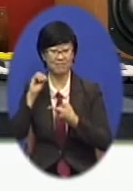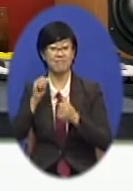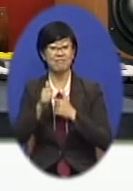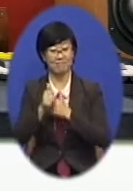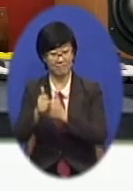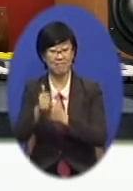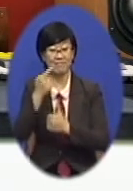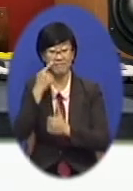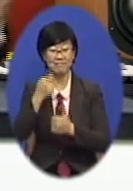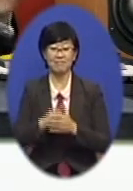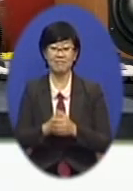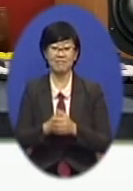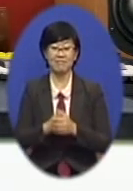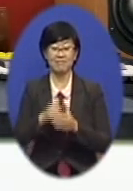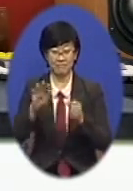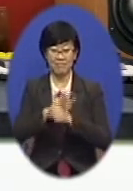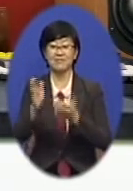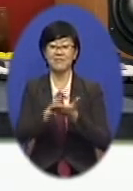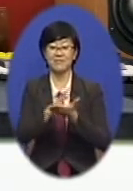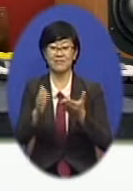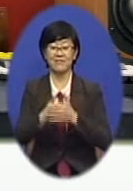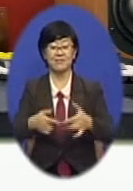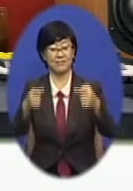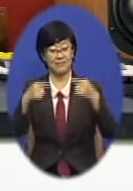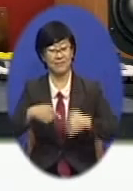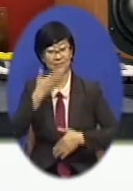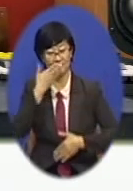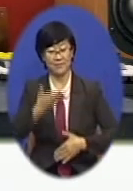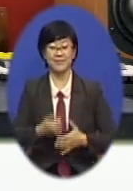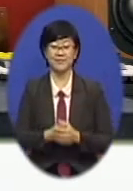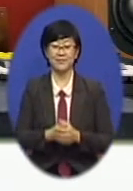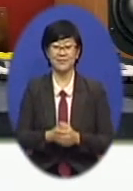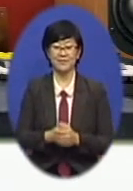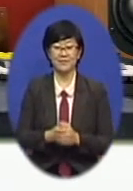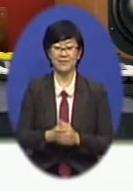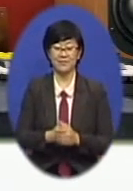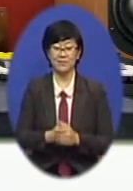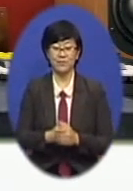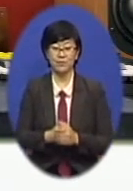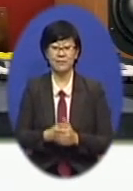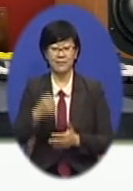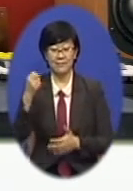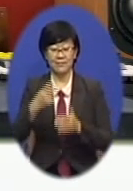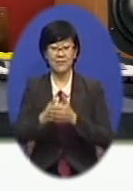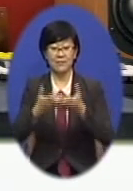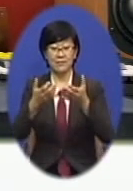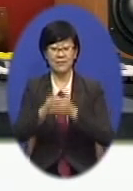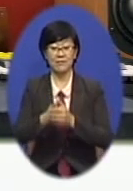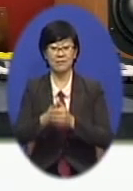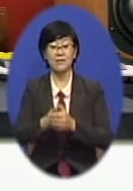그대로 하시면은 사랑 나눔에 참여하실 수가 있습니다. 네, 그리고